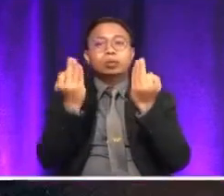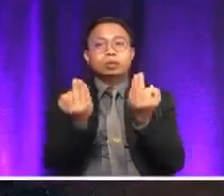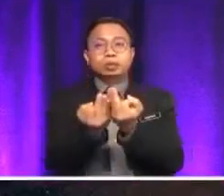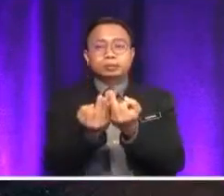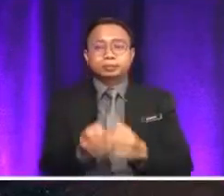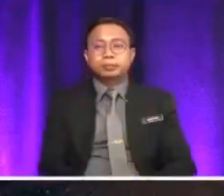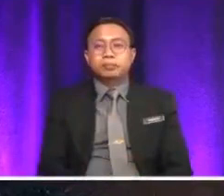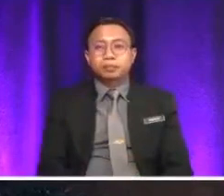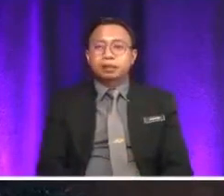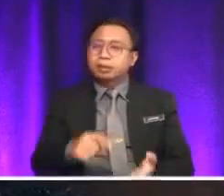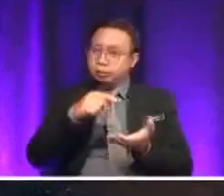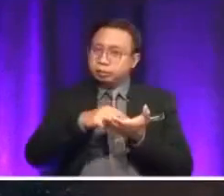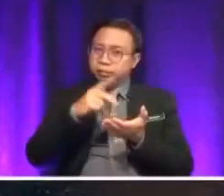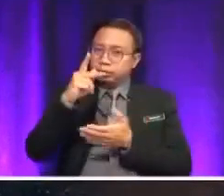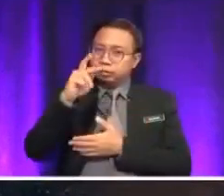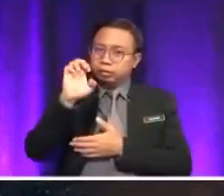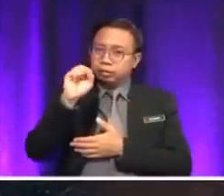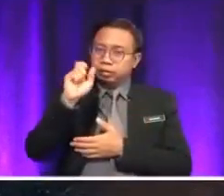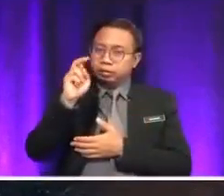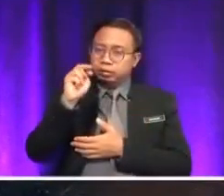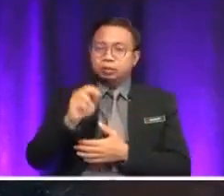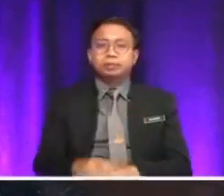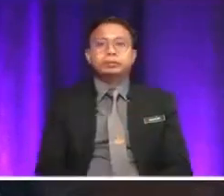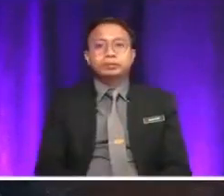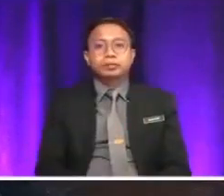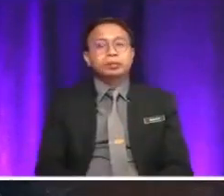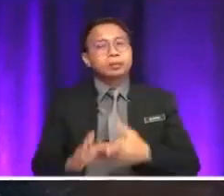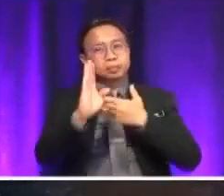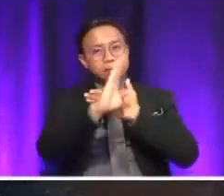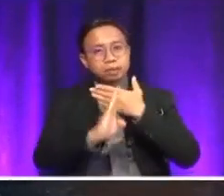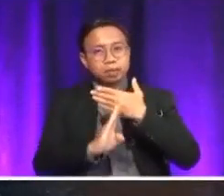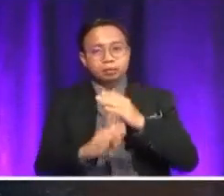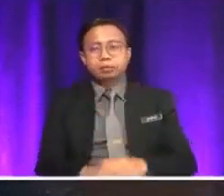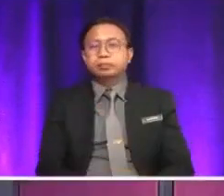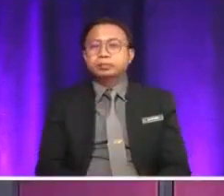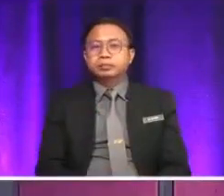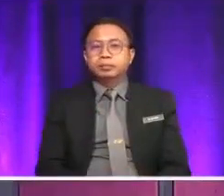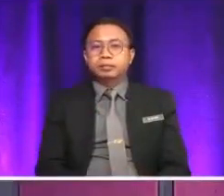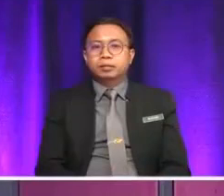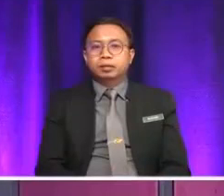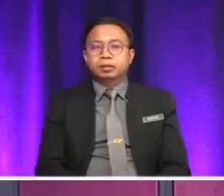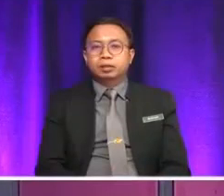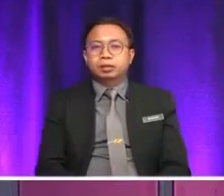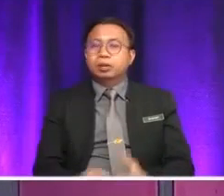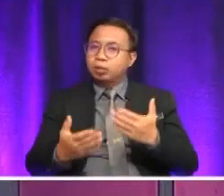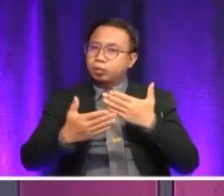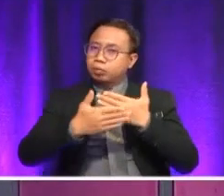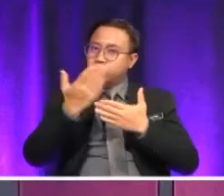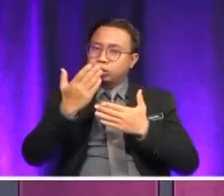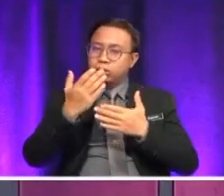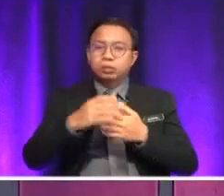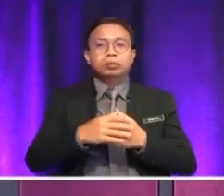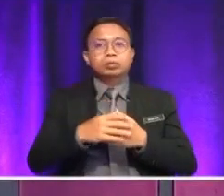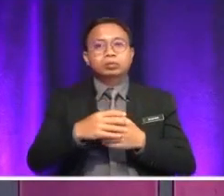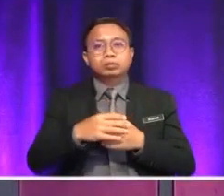kesan konflik dan stres lah cikgu eh. Ya, betul. Bahaya cikgu. Lepas tu, okey, mudah merajuk, bermasa